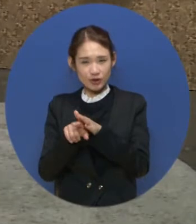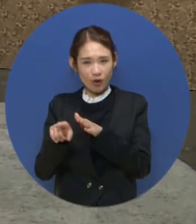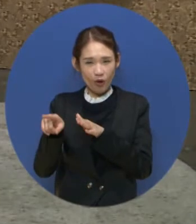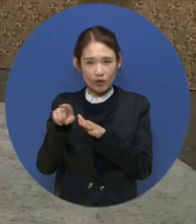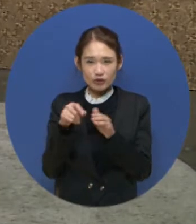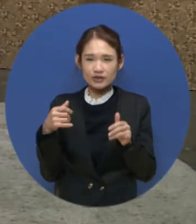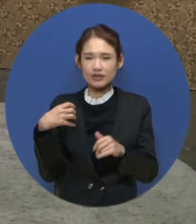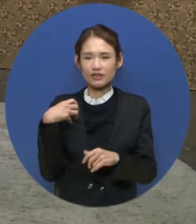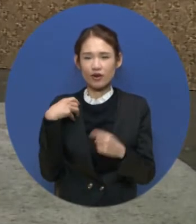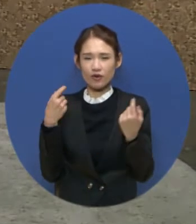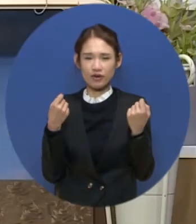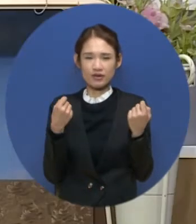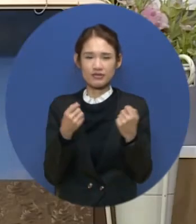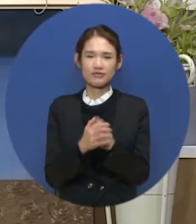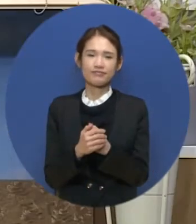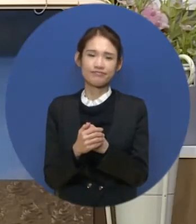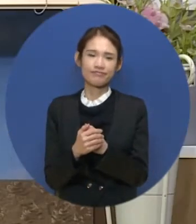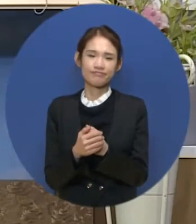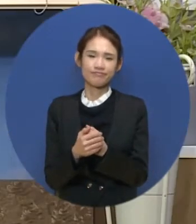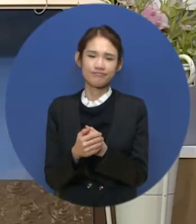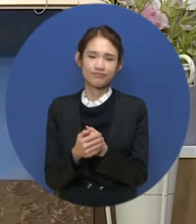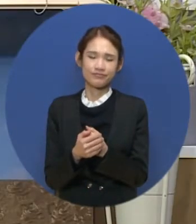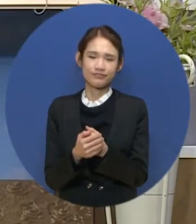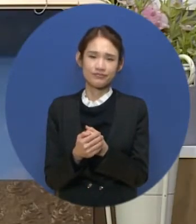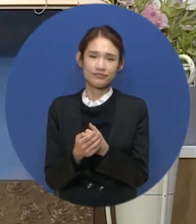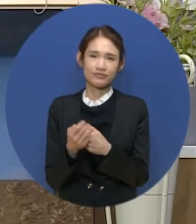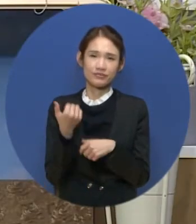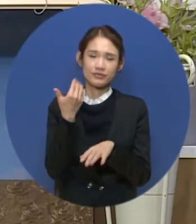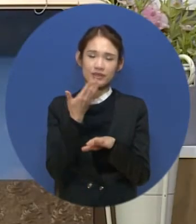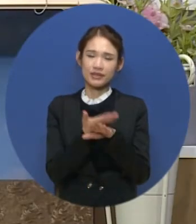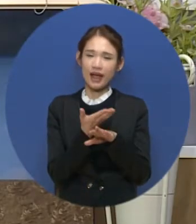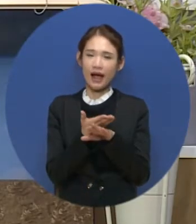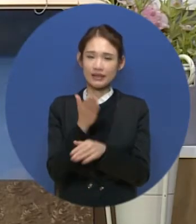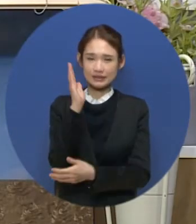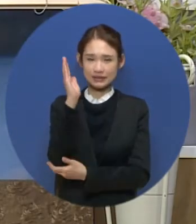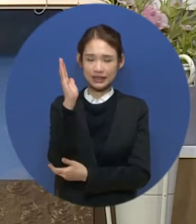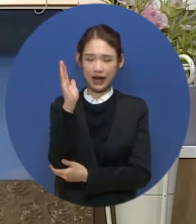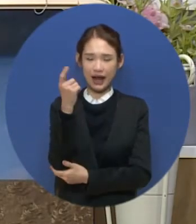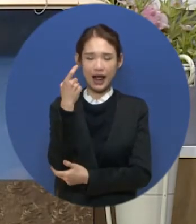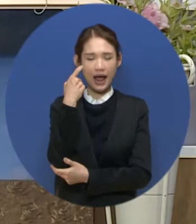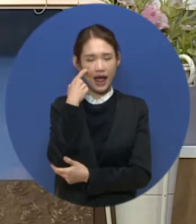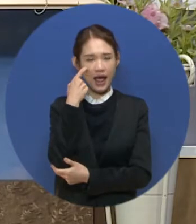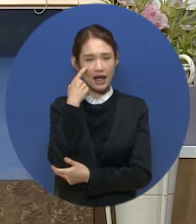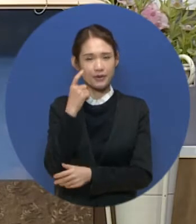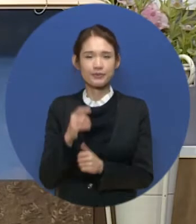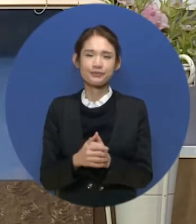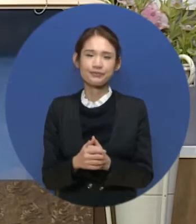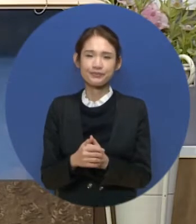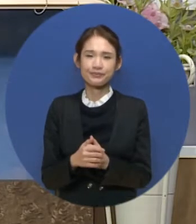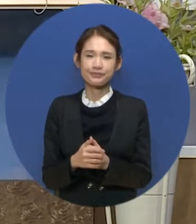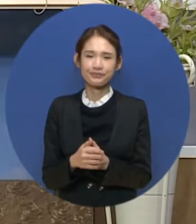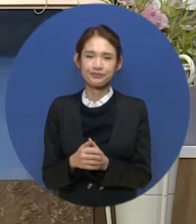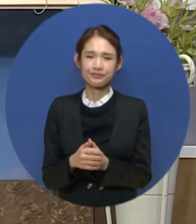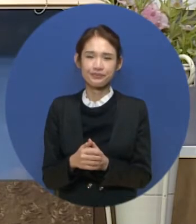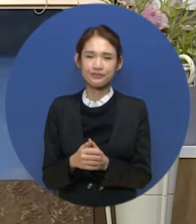항상 해오셨던 것 같은데요. 또 이제 다른 이야기를 해보면 이